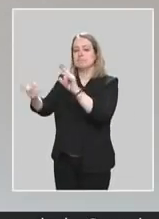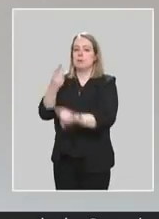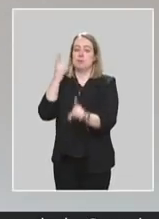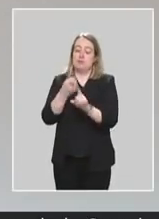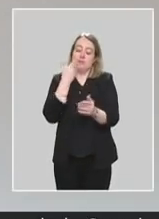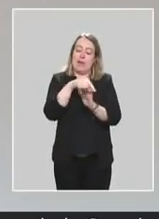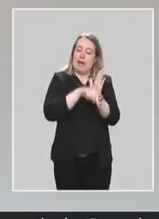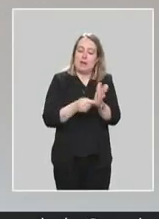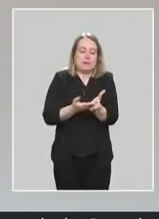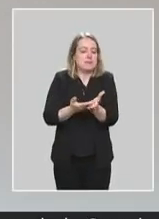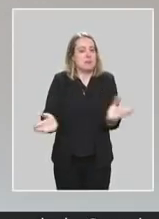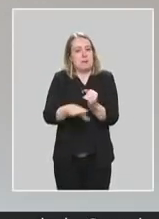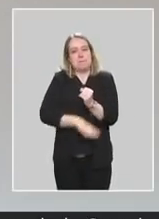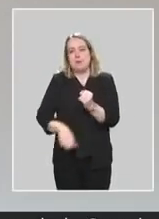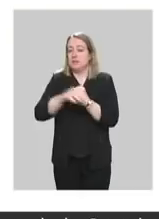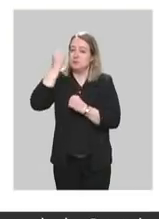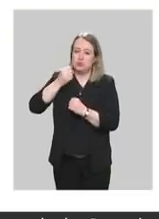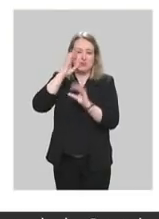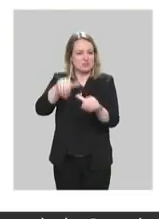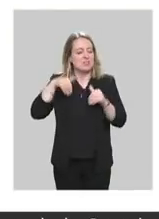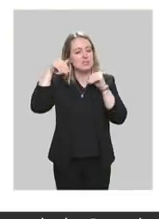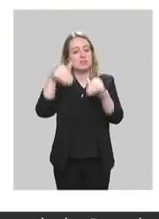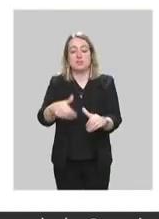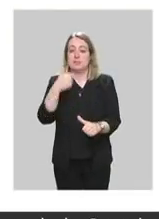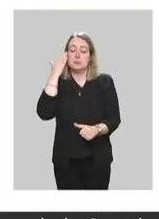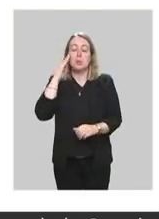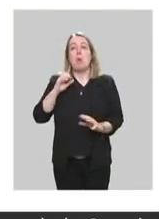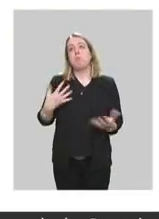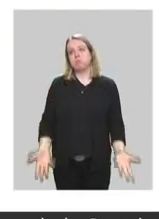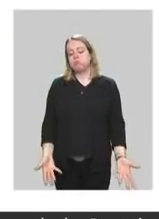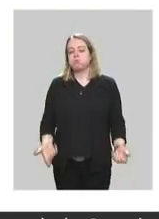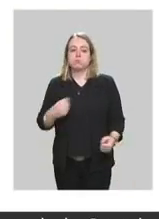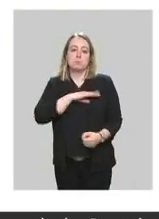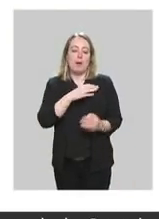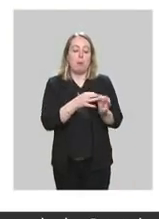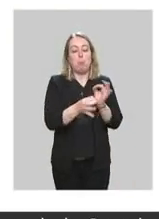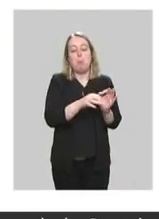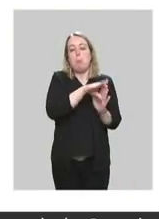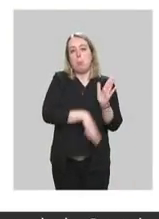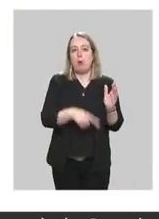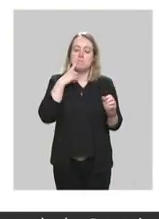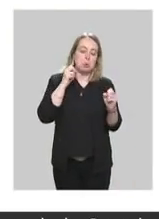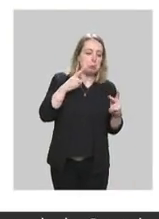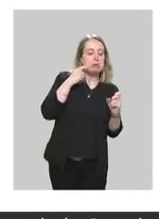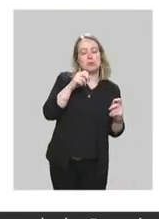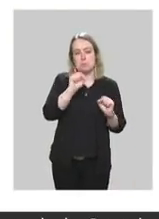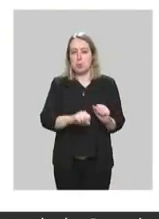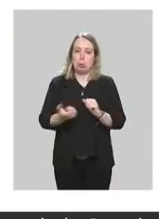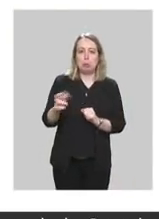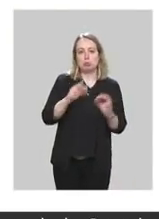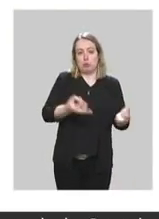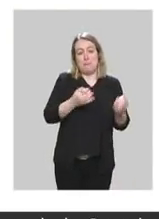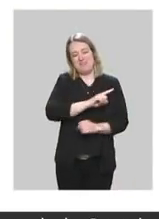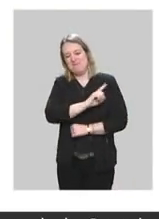au quotidien et dans la durée, et pour lesquelles un relâchement compréhensible quand le virus circulait moins est constaté. Nous devons